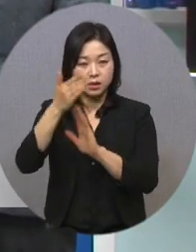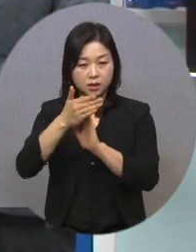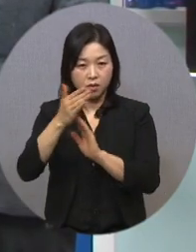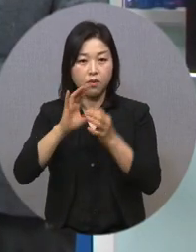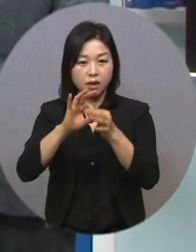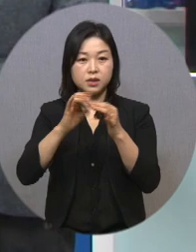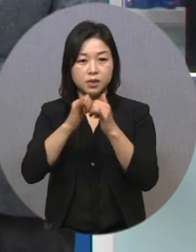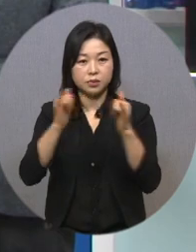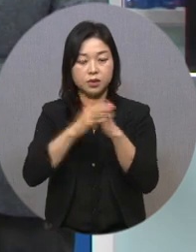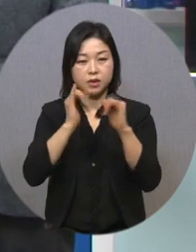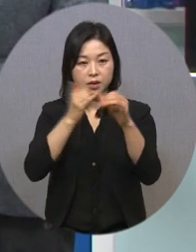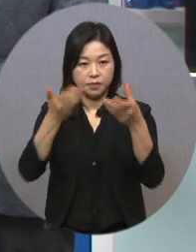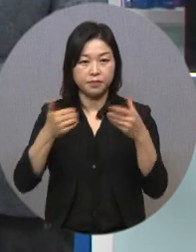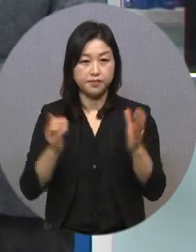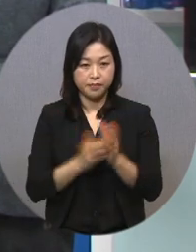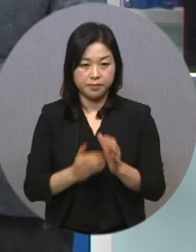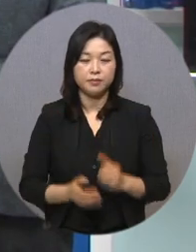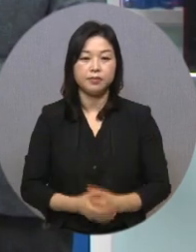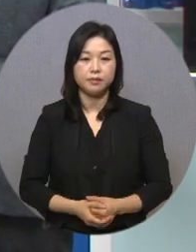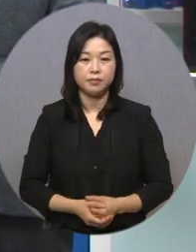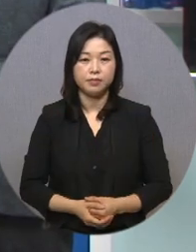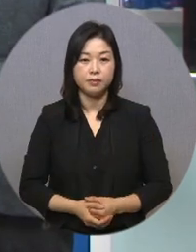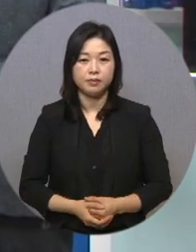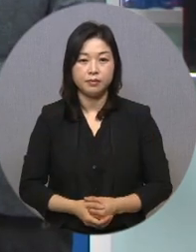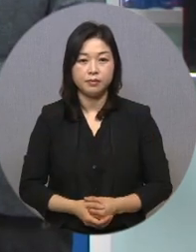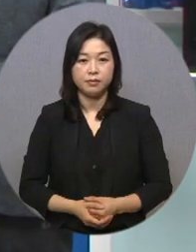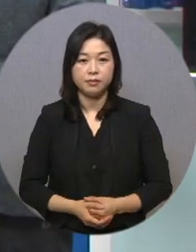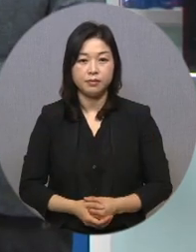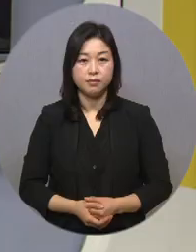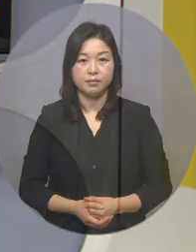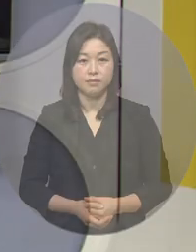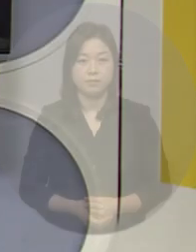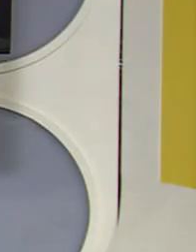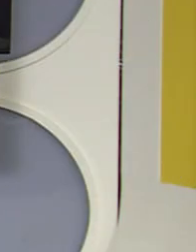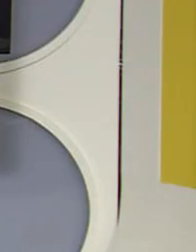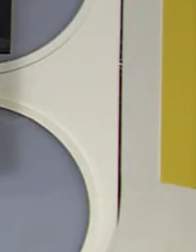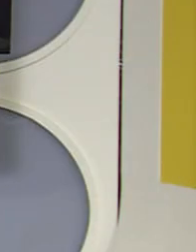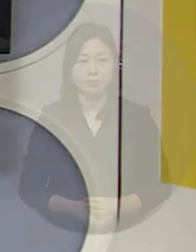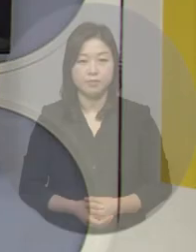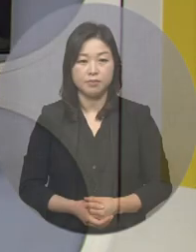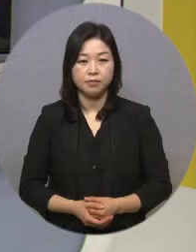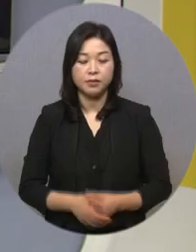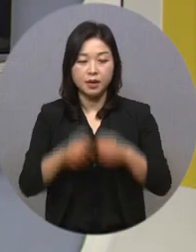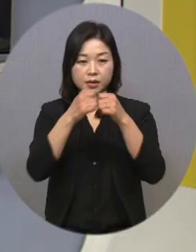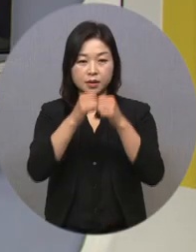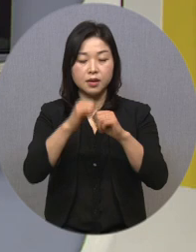전달했습니다. 지금까지 복지TV 부산방송 황병영입니다. 이 밖에